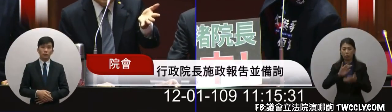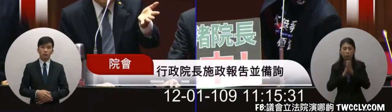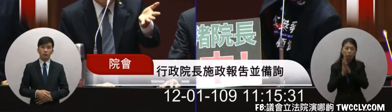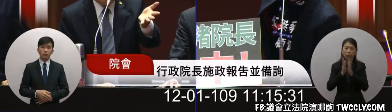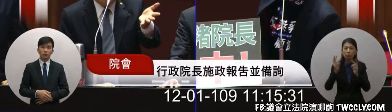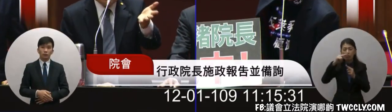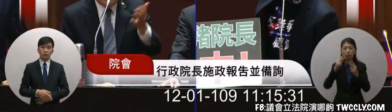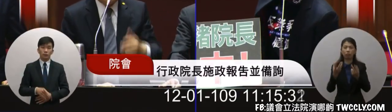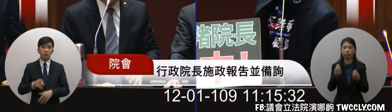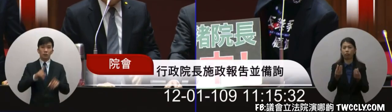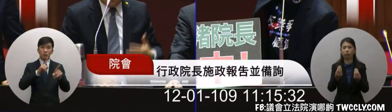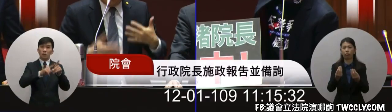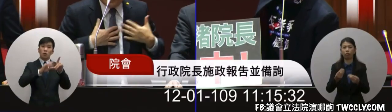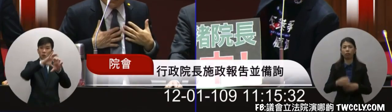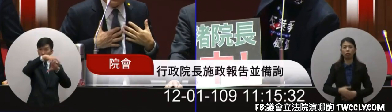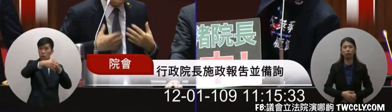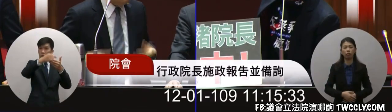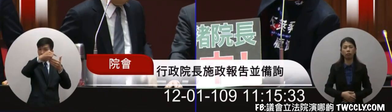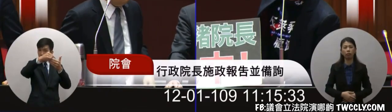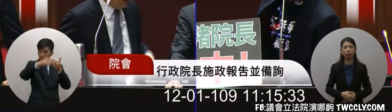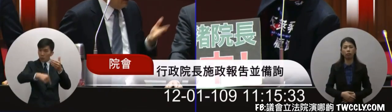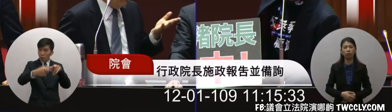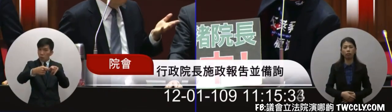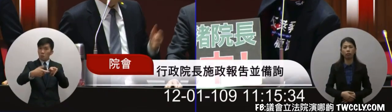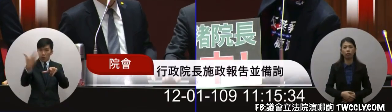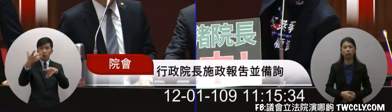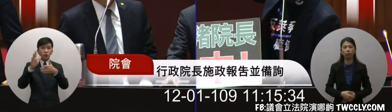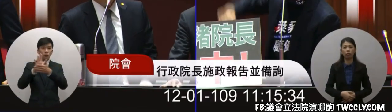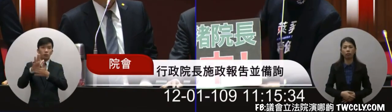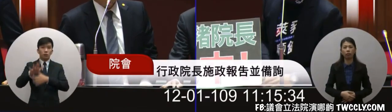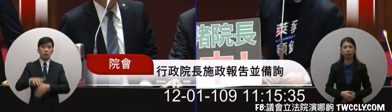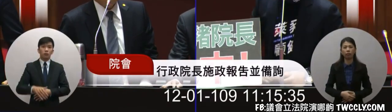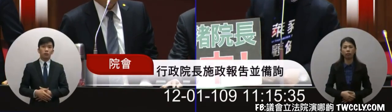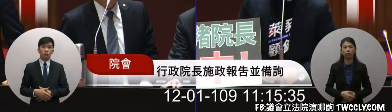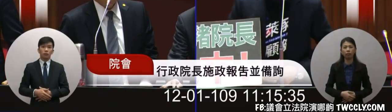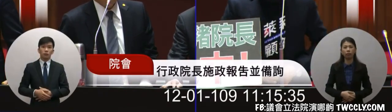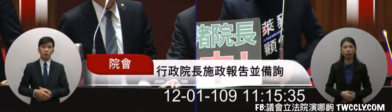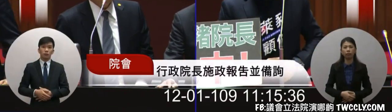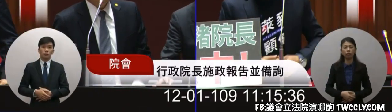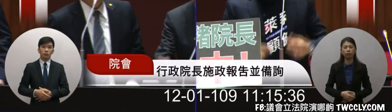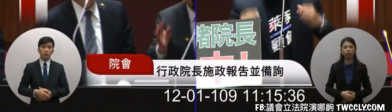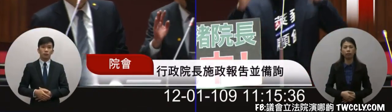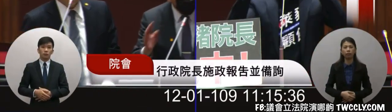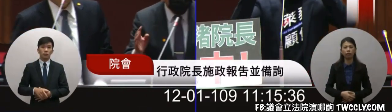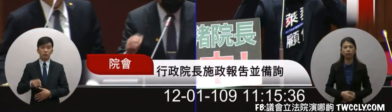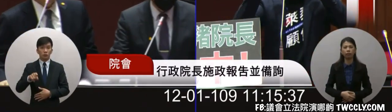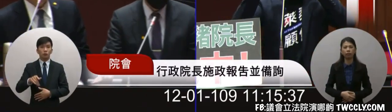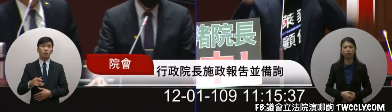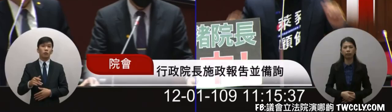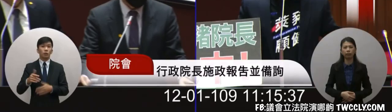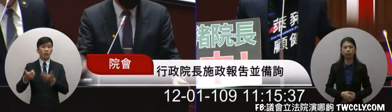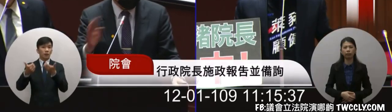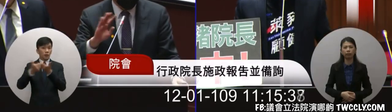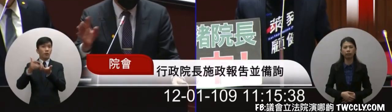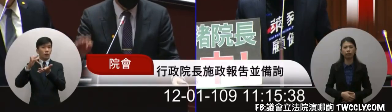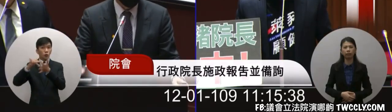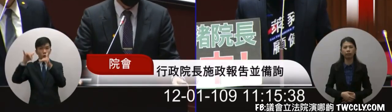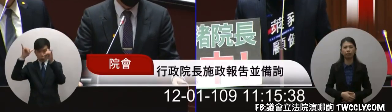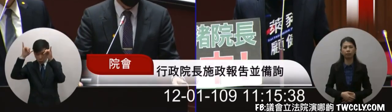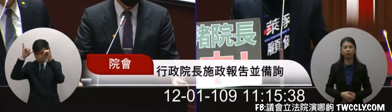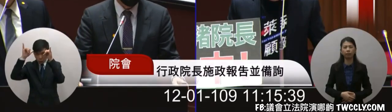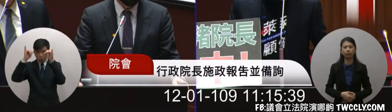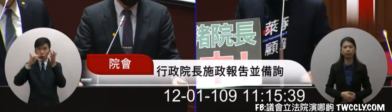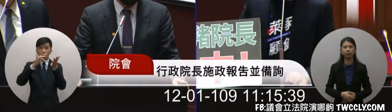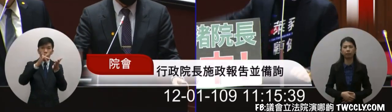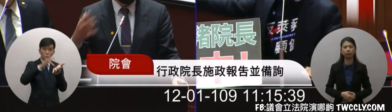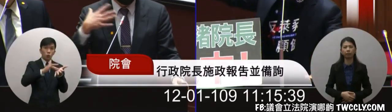国际标准出来的， 这个有哪里变造吗？ 反毒牛，反毒猪，大家都反